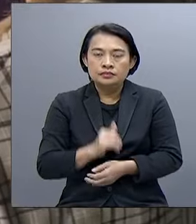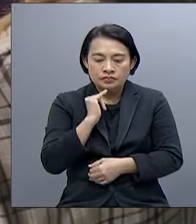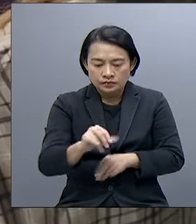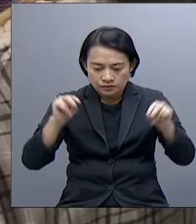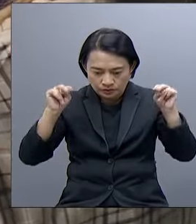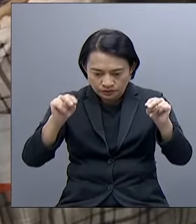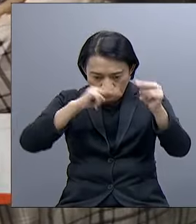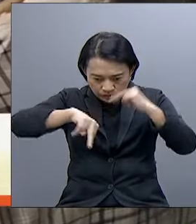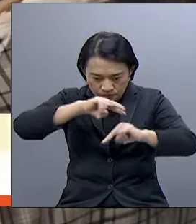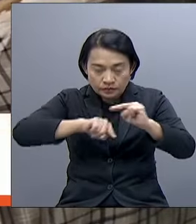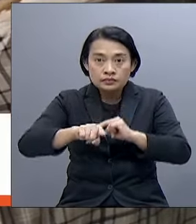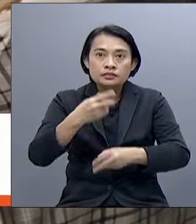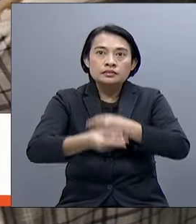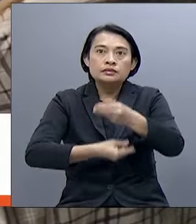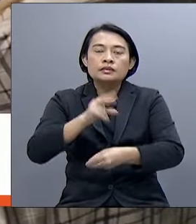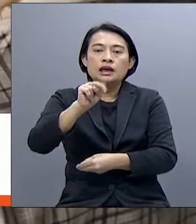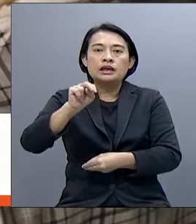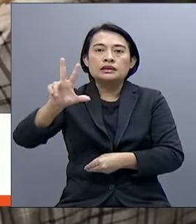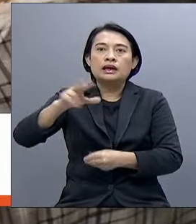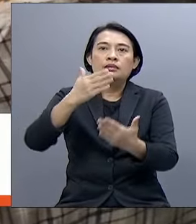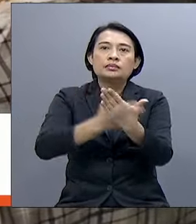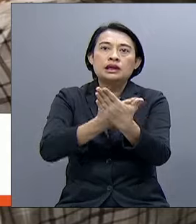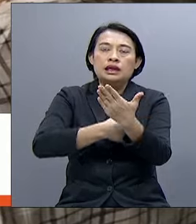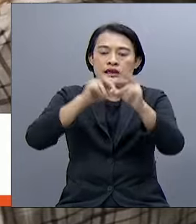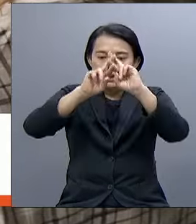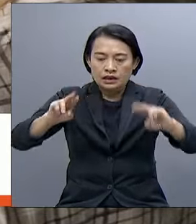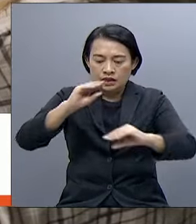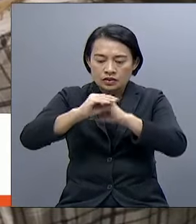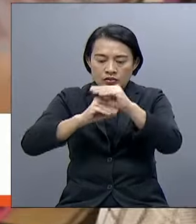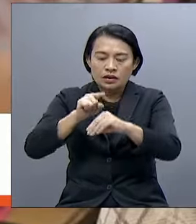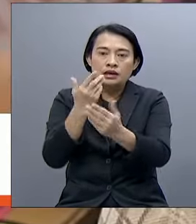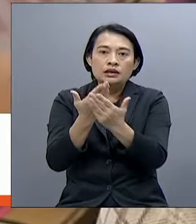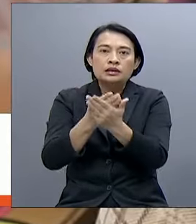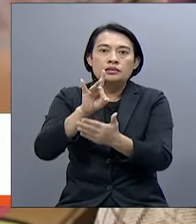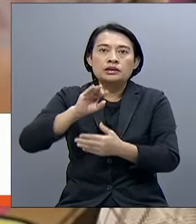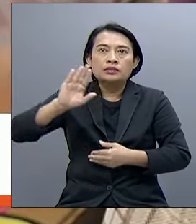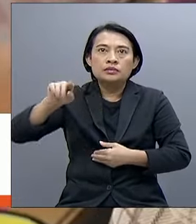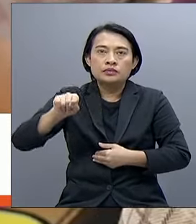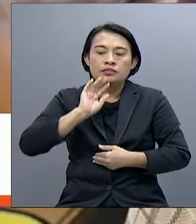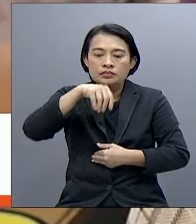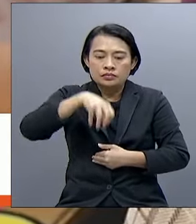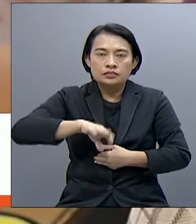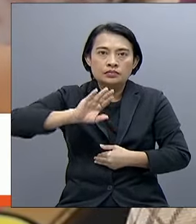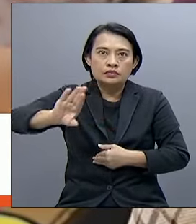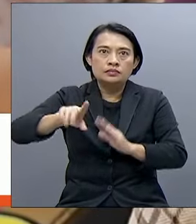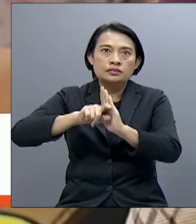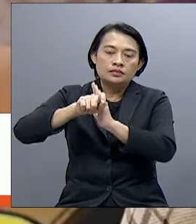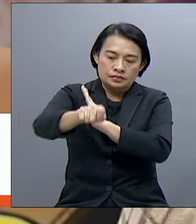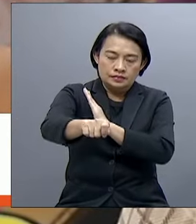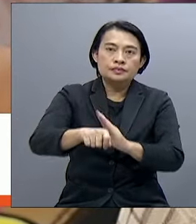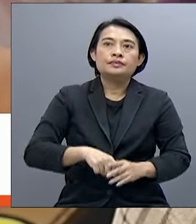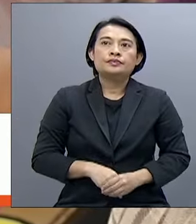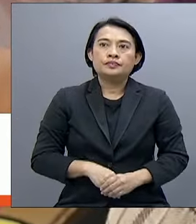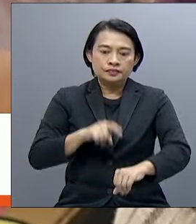ะการซื้อขายสลาก N3 ที่ร้านที่เข้าร่วมโครงการสลาก80บาทในเขตเทศบาลนครราชสีมาช่